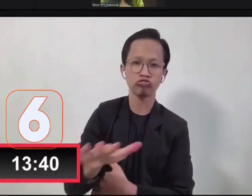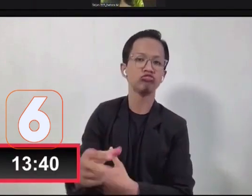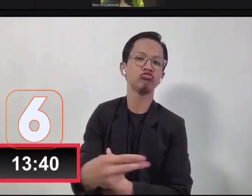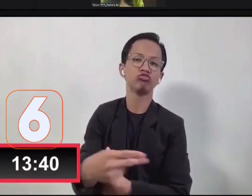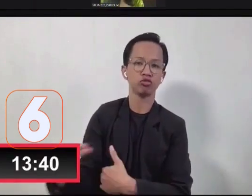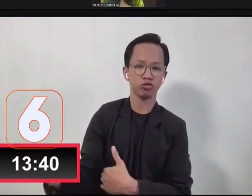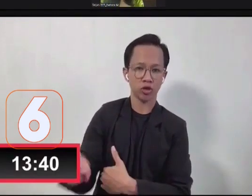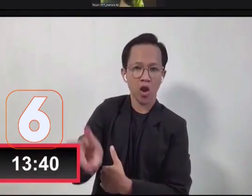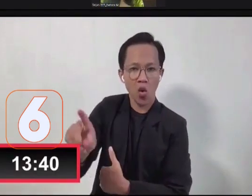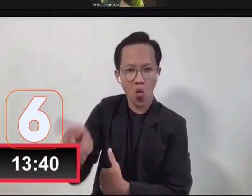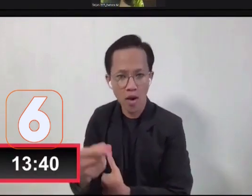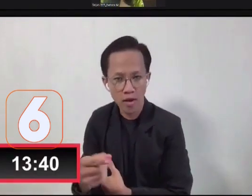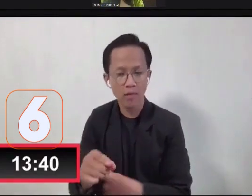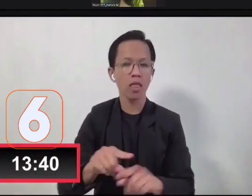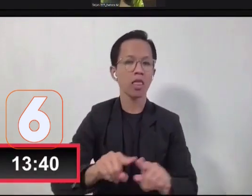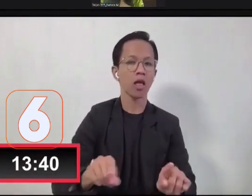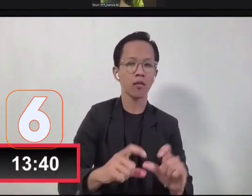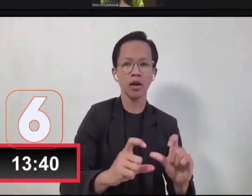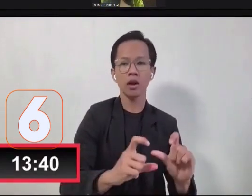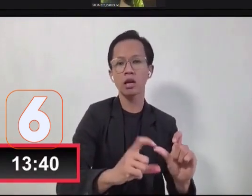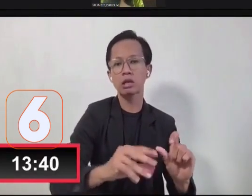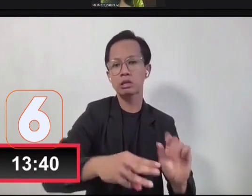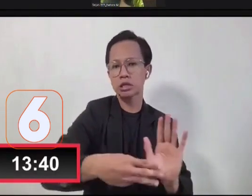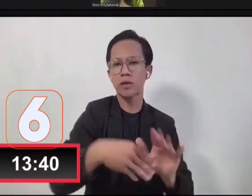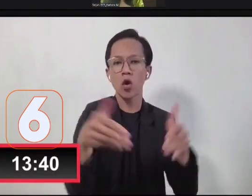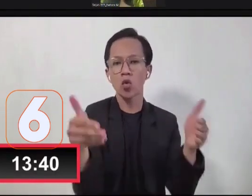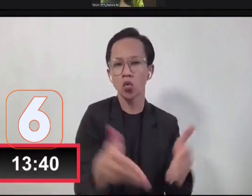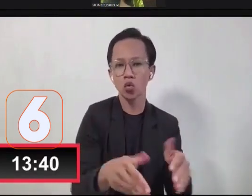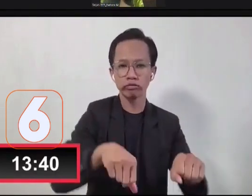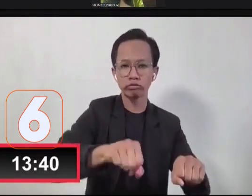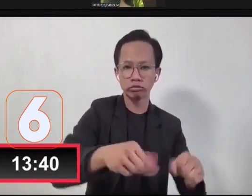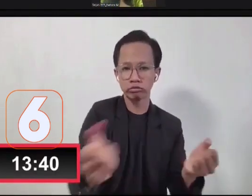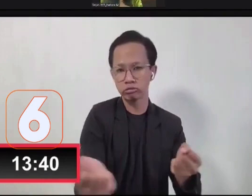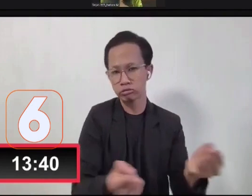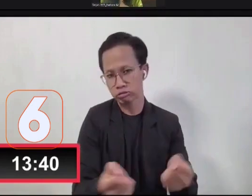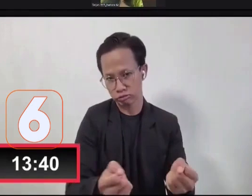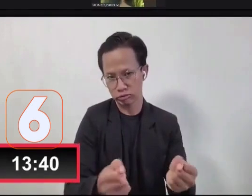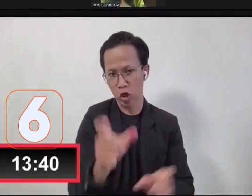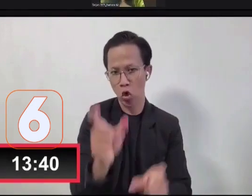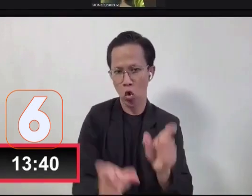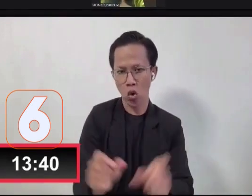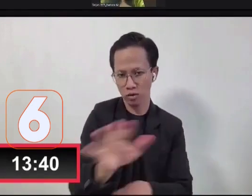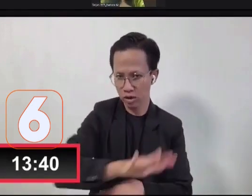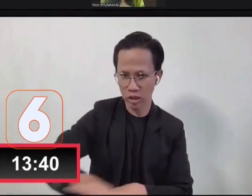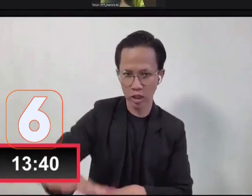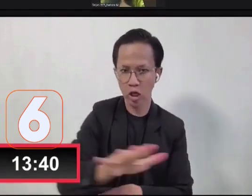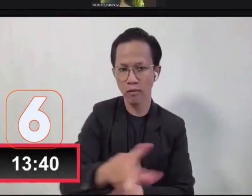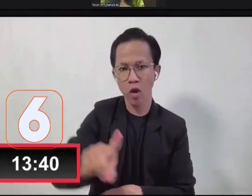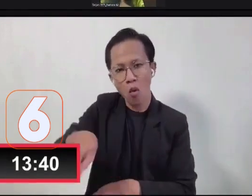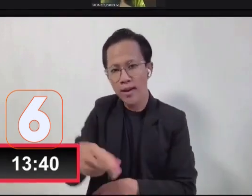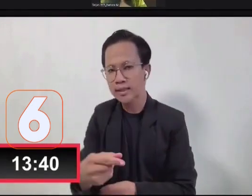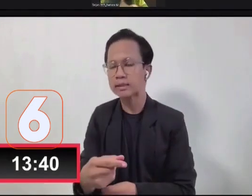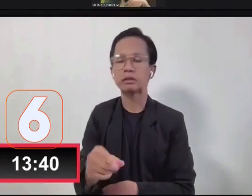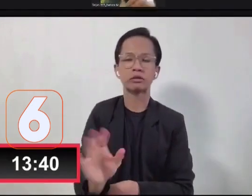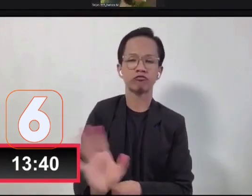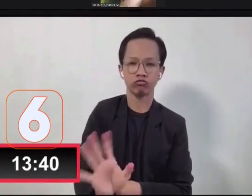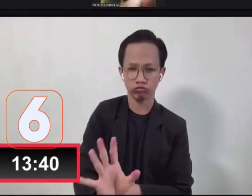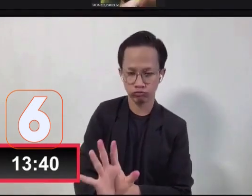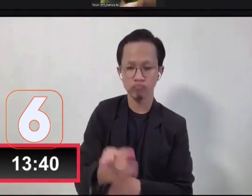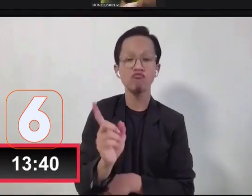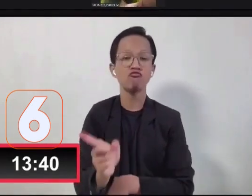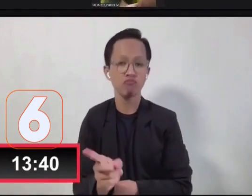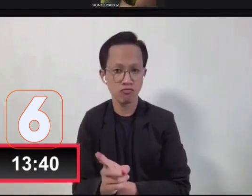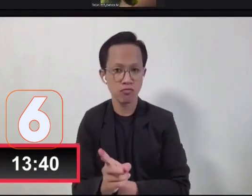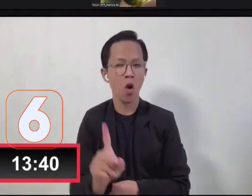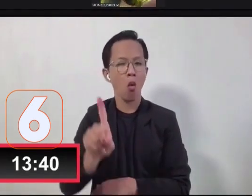SIM merupakan dokumen surat izin dalam mengemudi kendaraan bermotor dan tidak semua warga negara Indonesia diwajibkan untuk memilikinya karena yang wajib memilikinya